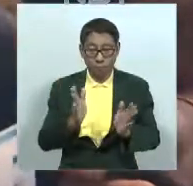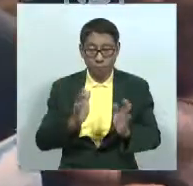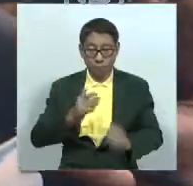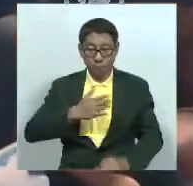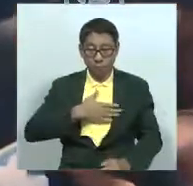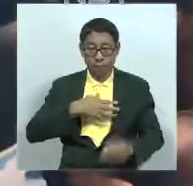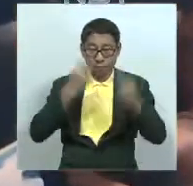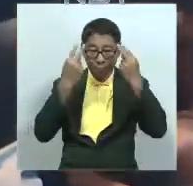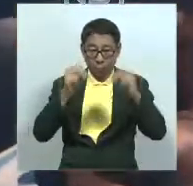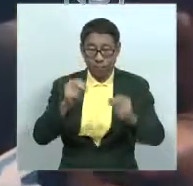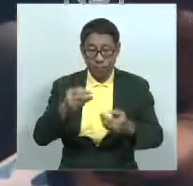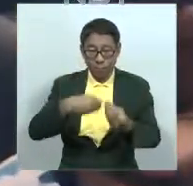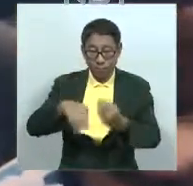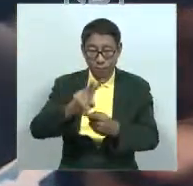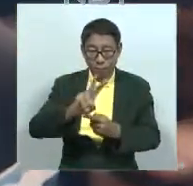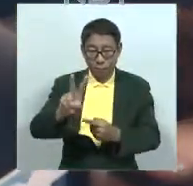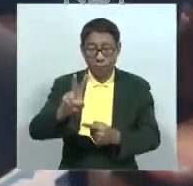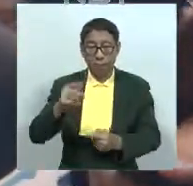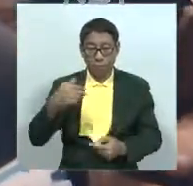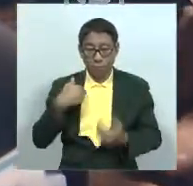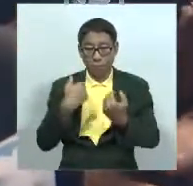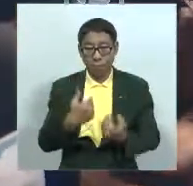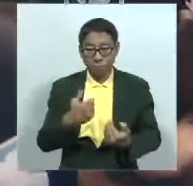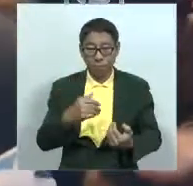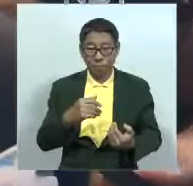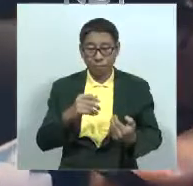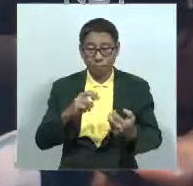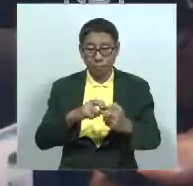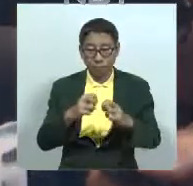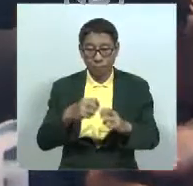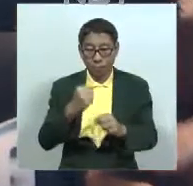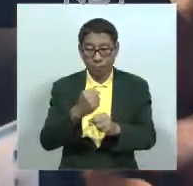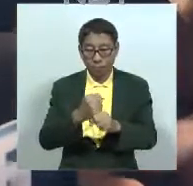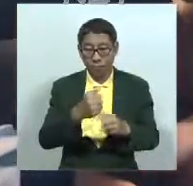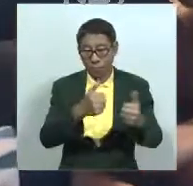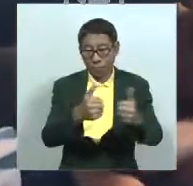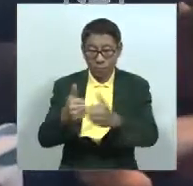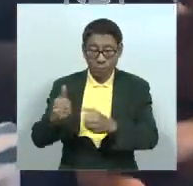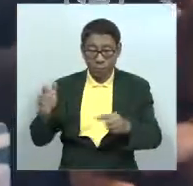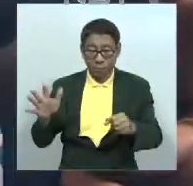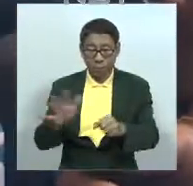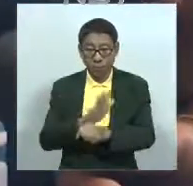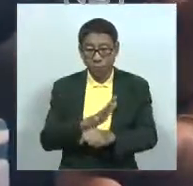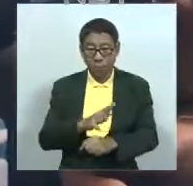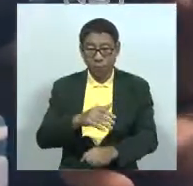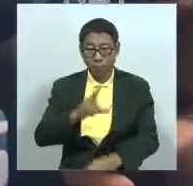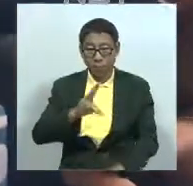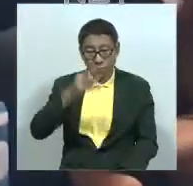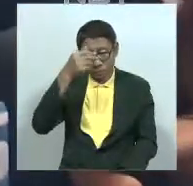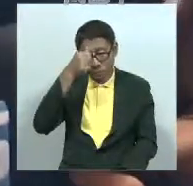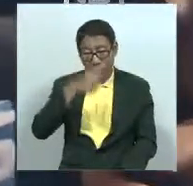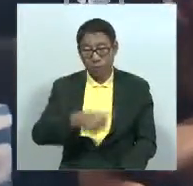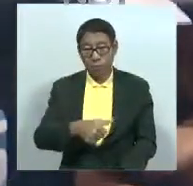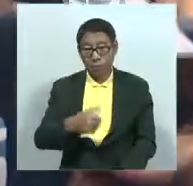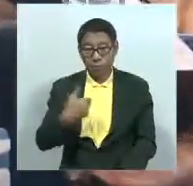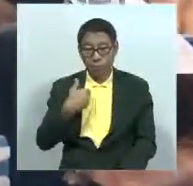ครั้งที่2ก็ปริ่มอยู่พอสมควรแต่ว่าก็ทำงานได้โดยครบถ้วนจนกระทั่งครบอีก7วันจะครบ